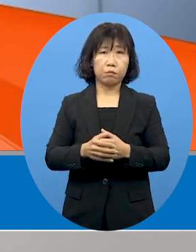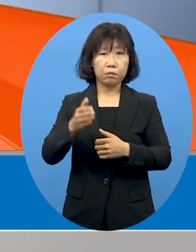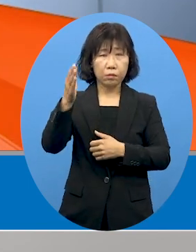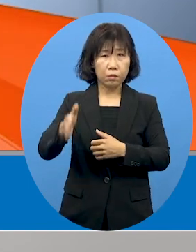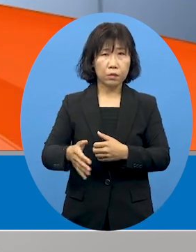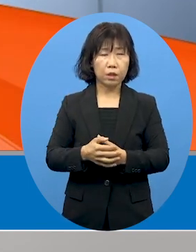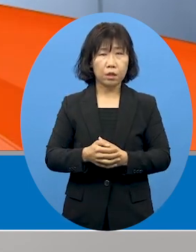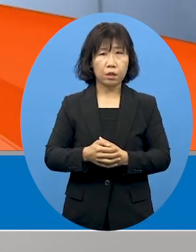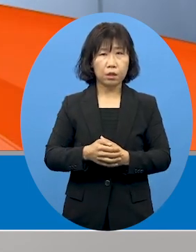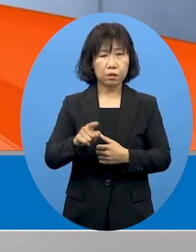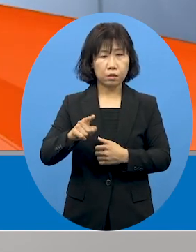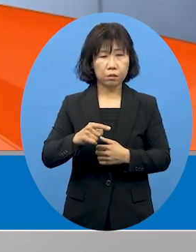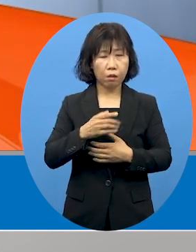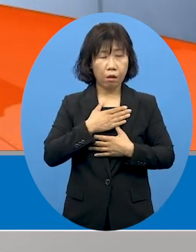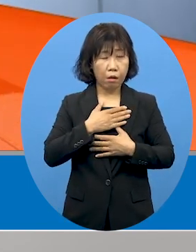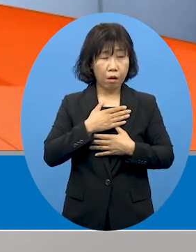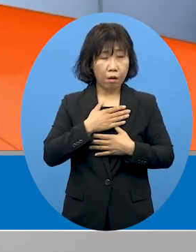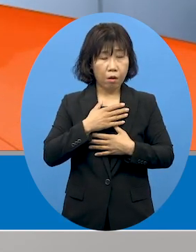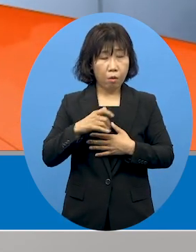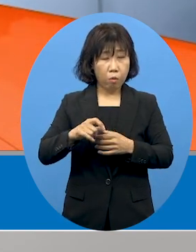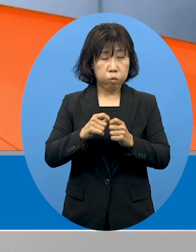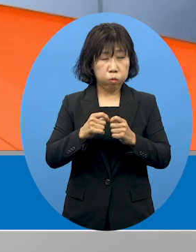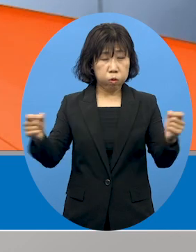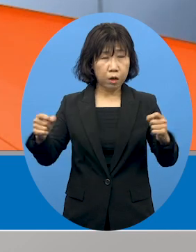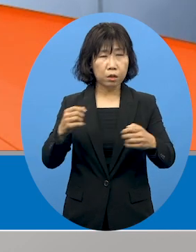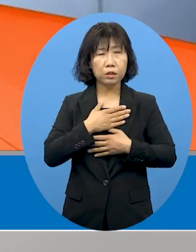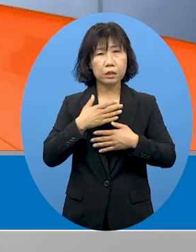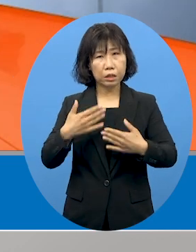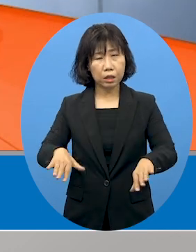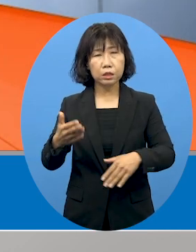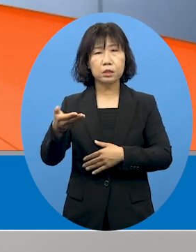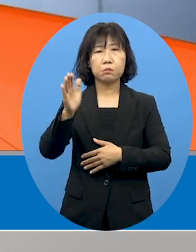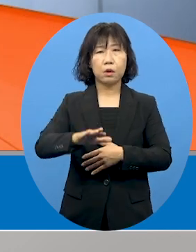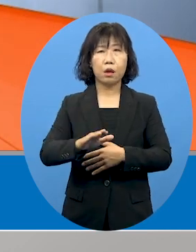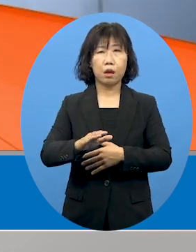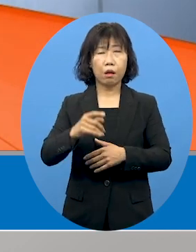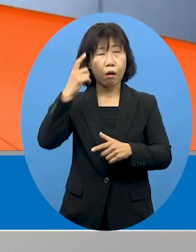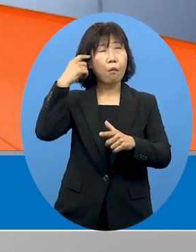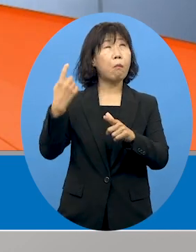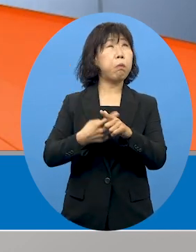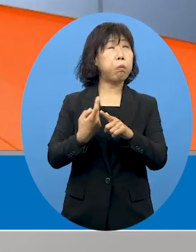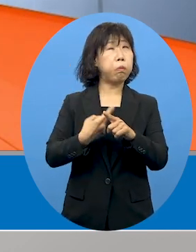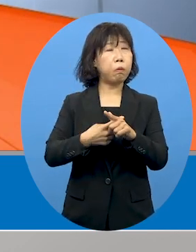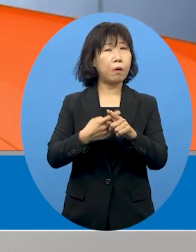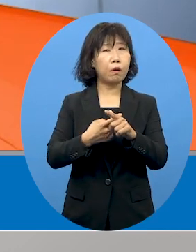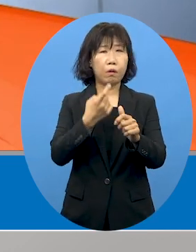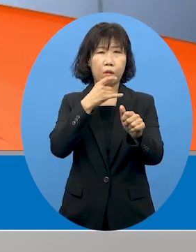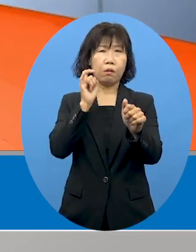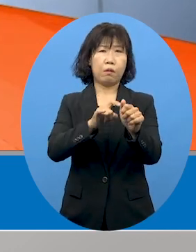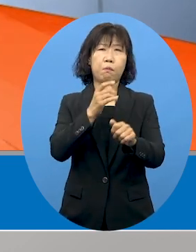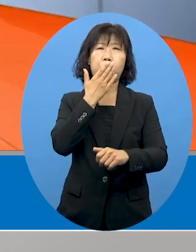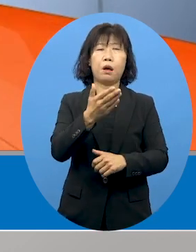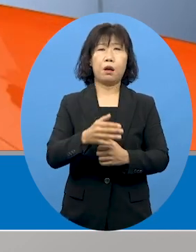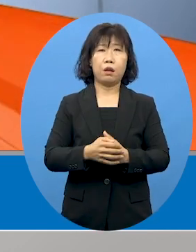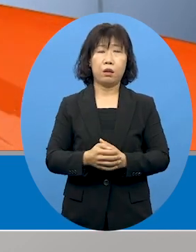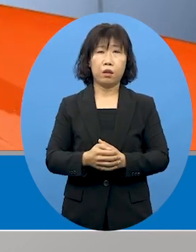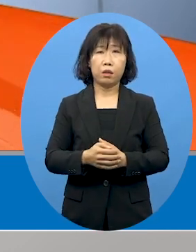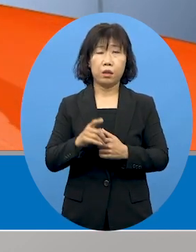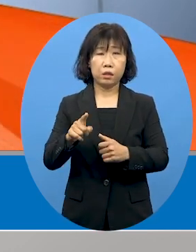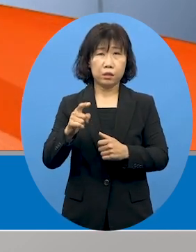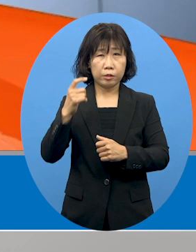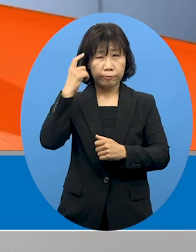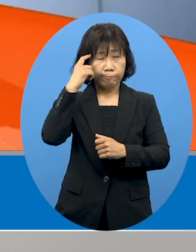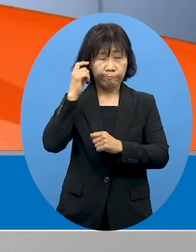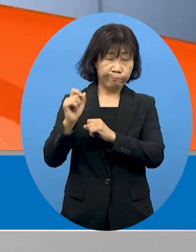끝이 보이지 않는 싸움에 많이 들지 7시 겠지만 가벼운 부주의 반으로 도코 날 9 에 감염될 수 있는 만큼 다시 한번